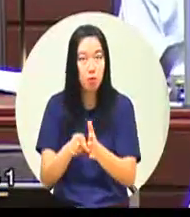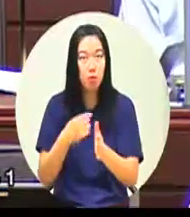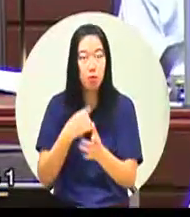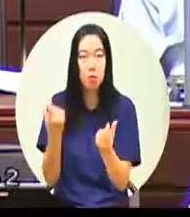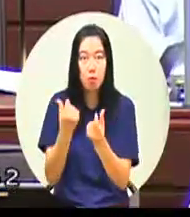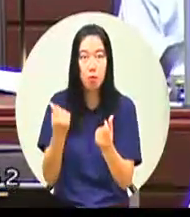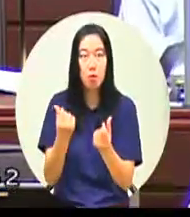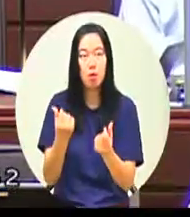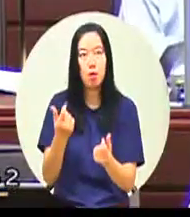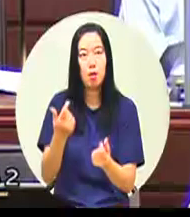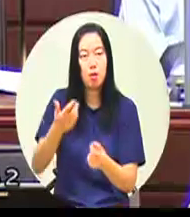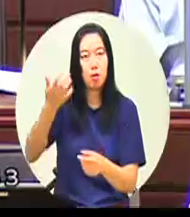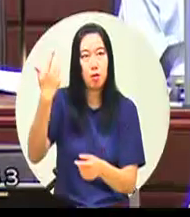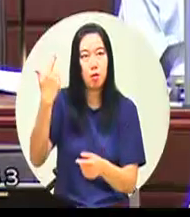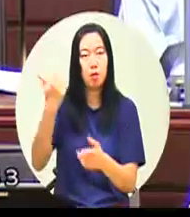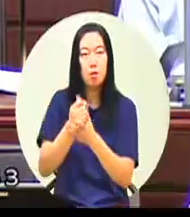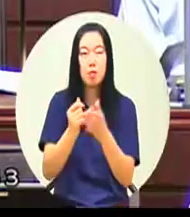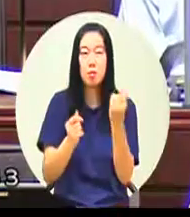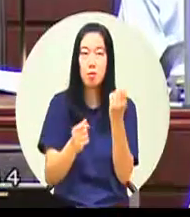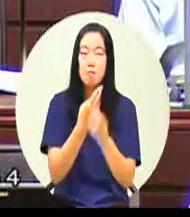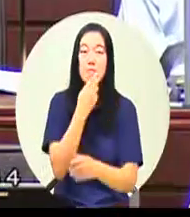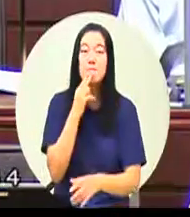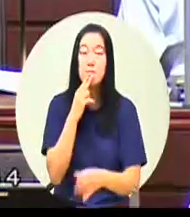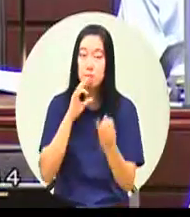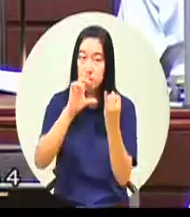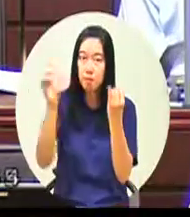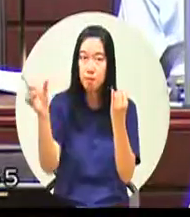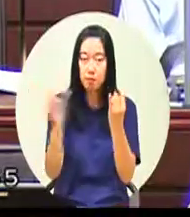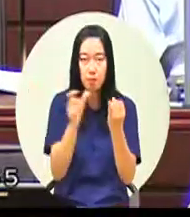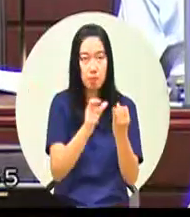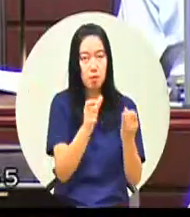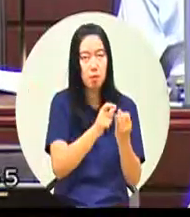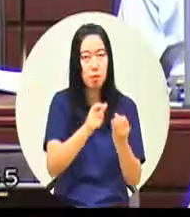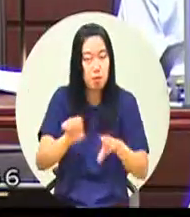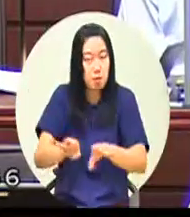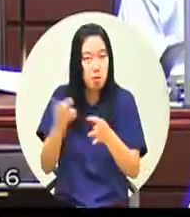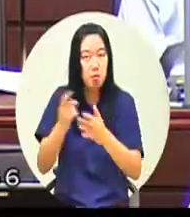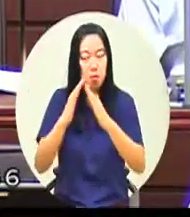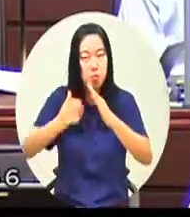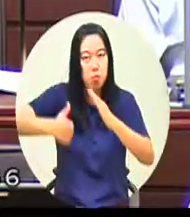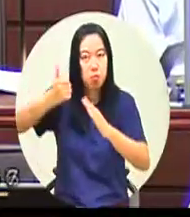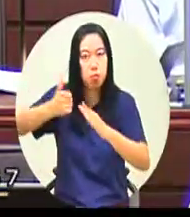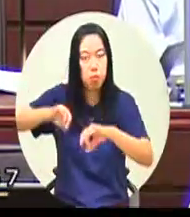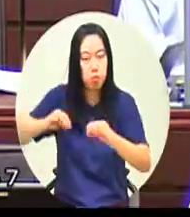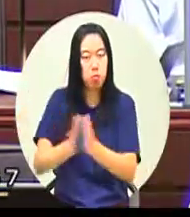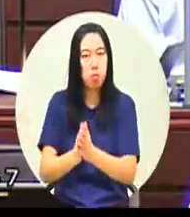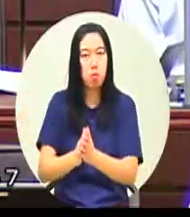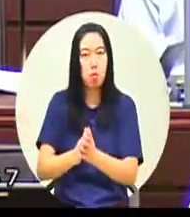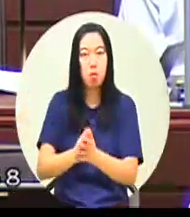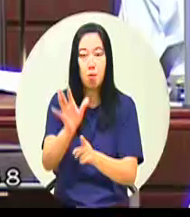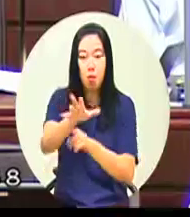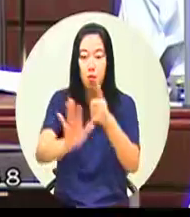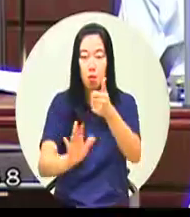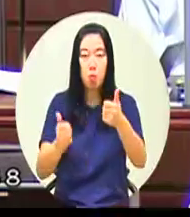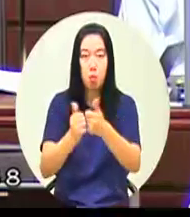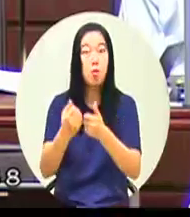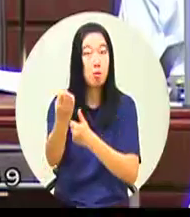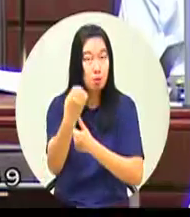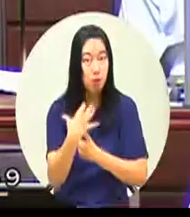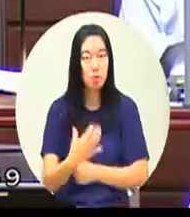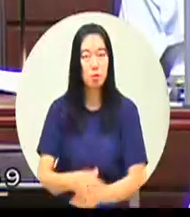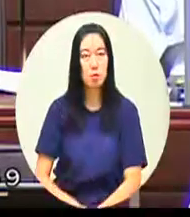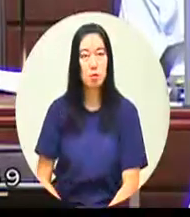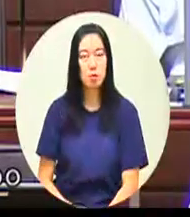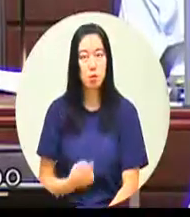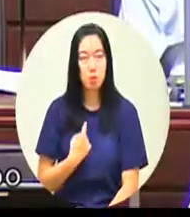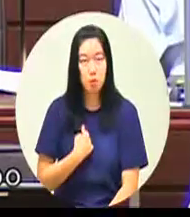台风，或者还有就是我们梅基台风发生的时候，市长在第一时间跟我们农委会来反映，那么我们也得